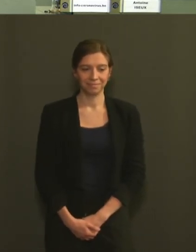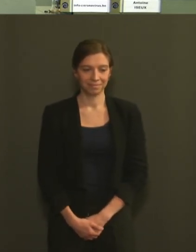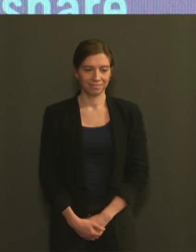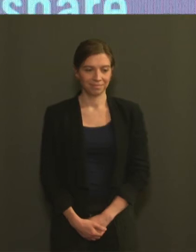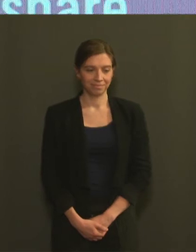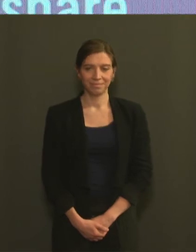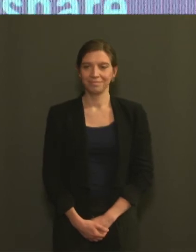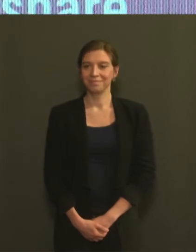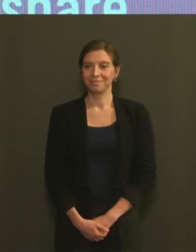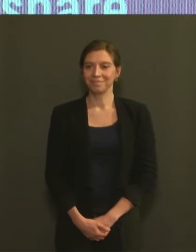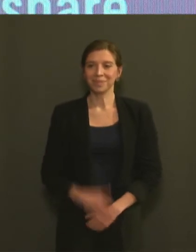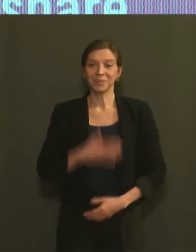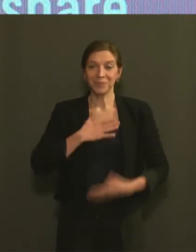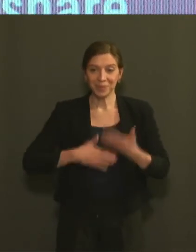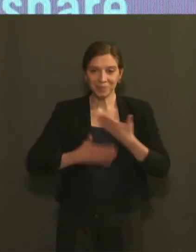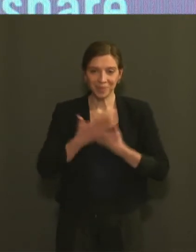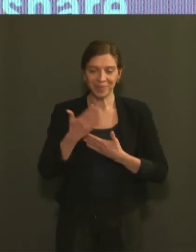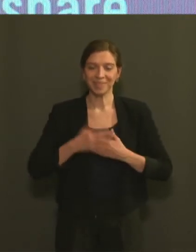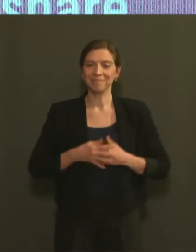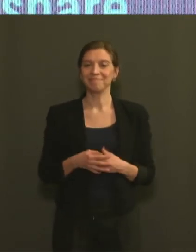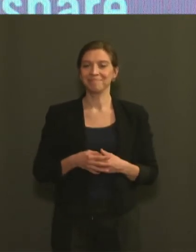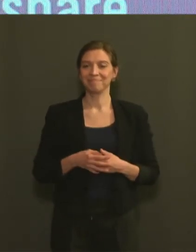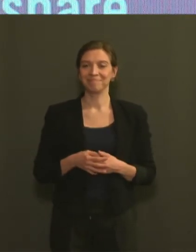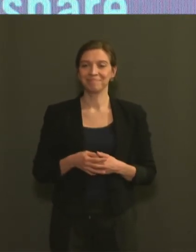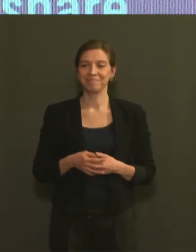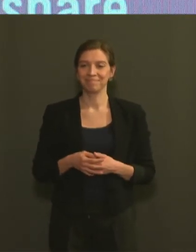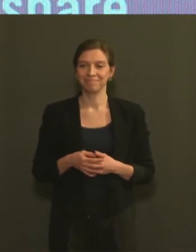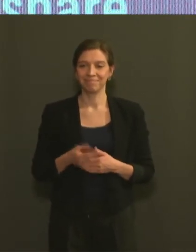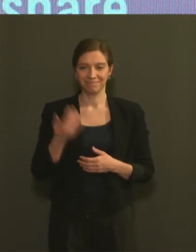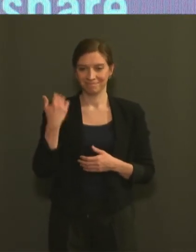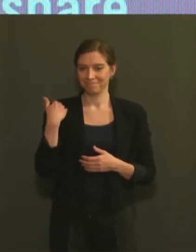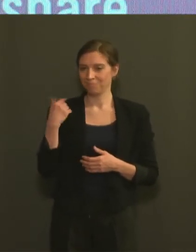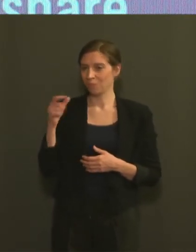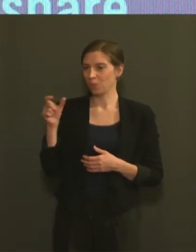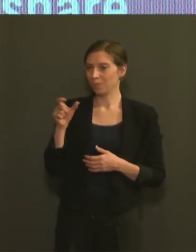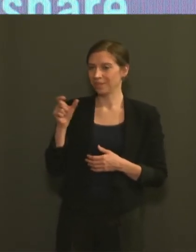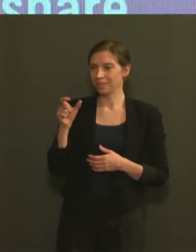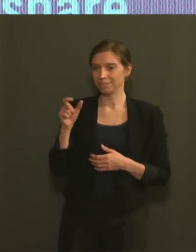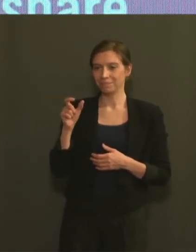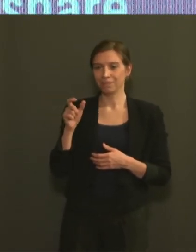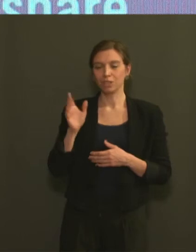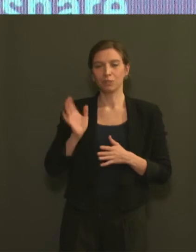le moyen d'être féministe rire